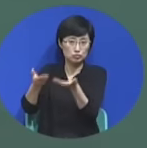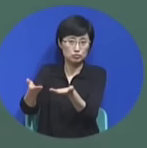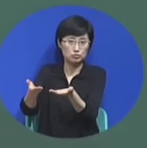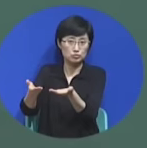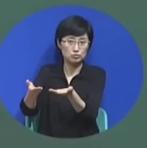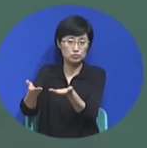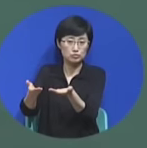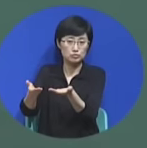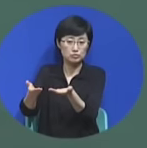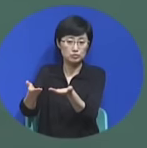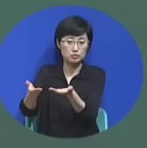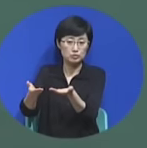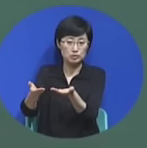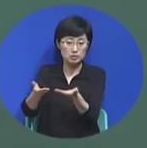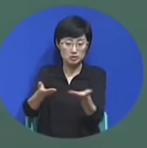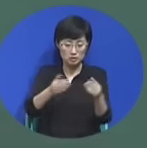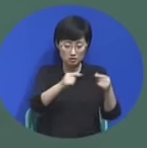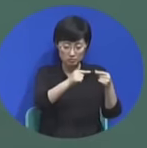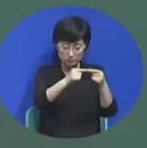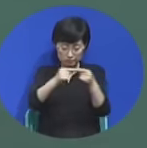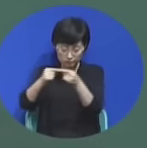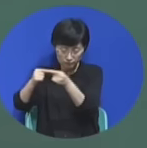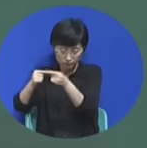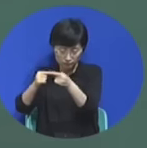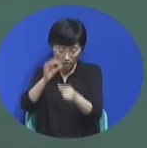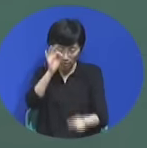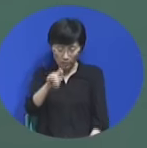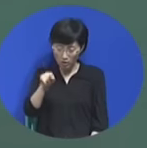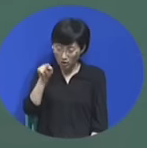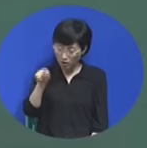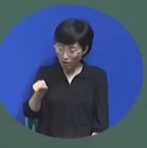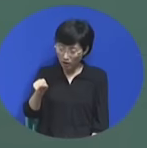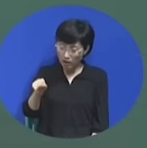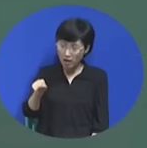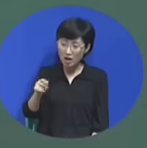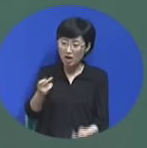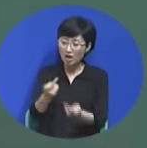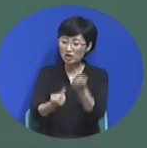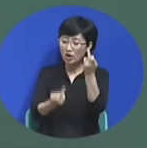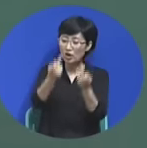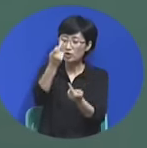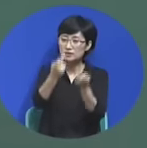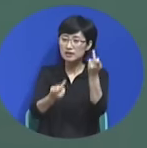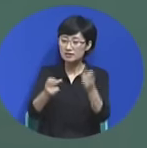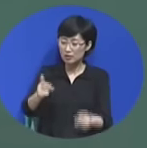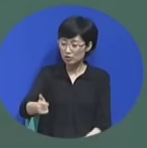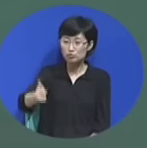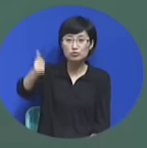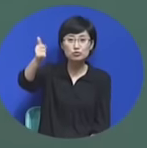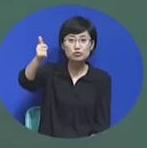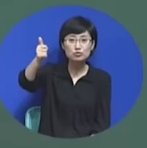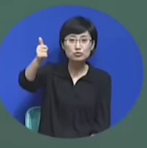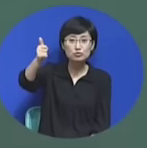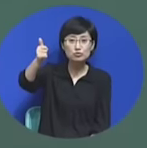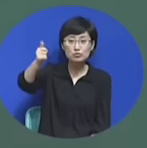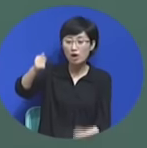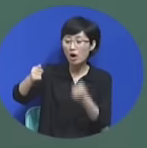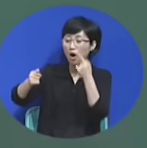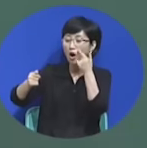这是以撒赐给雅各的应许. 자, 근데 말입니다. 거기에 뭐가 되냐면은 형제들의 주 나와요. 但是在这里出来弟兄的主.